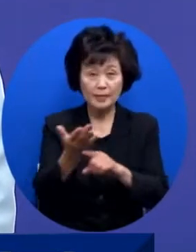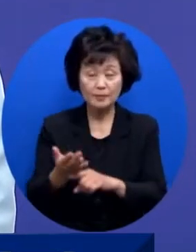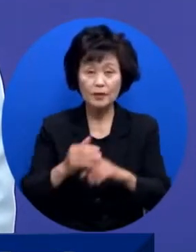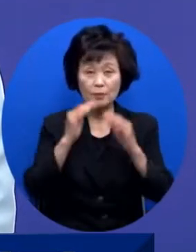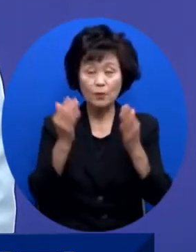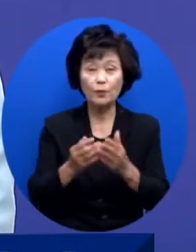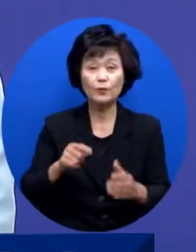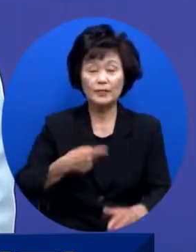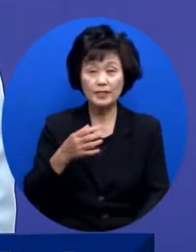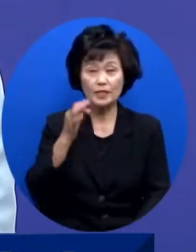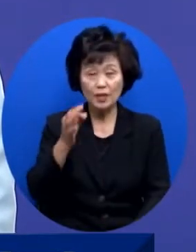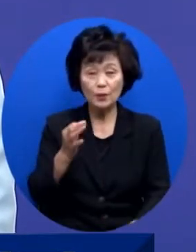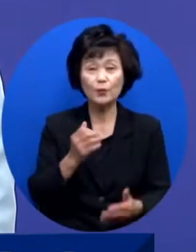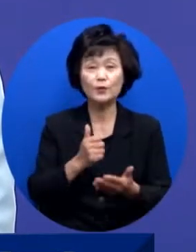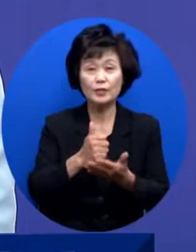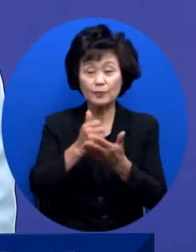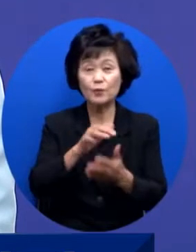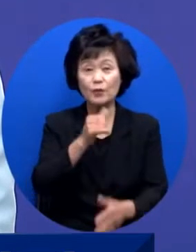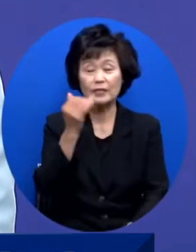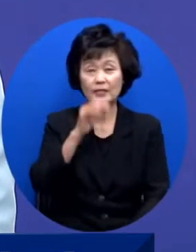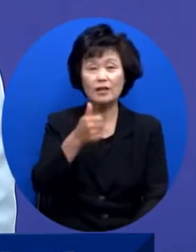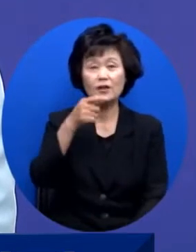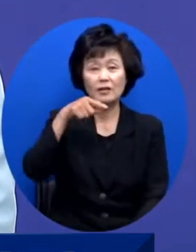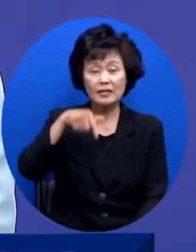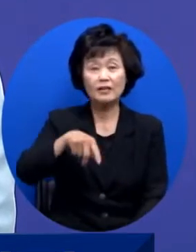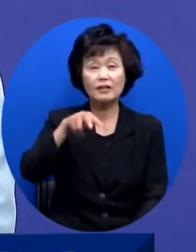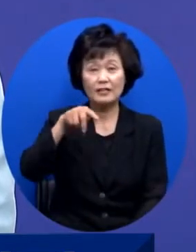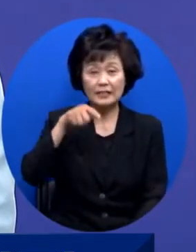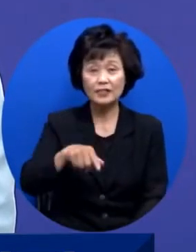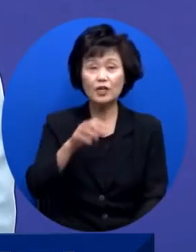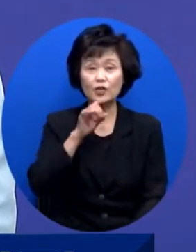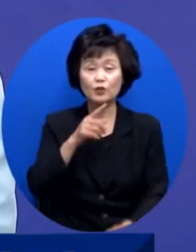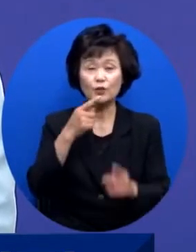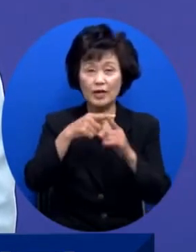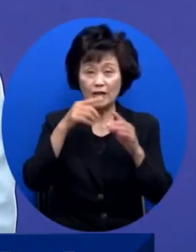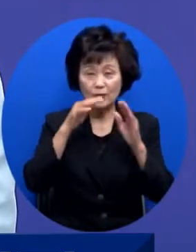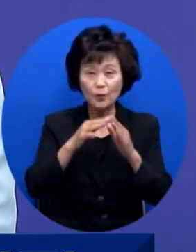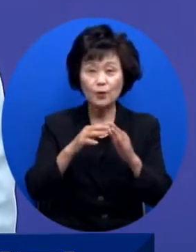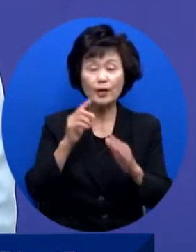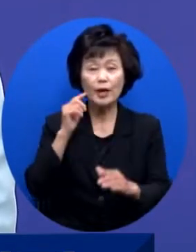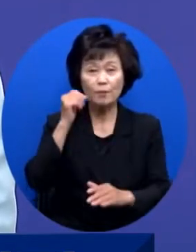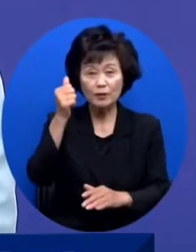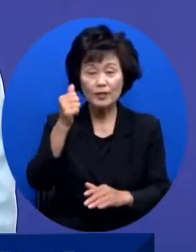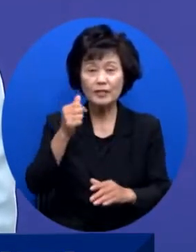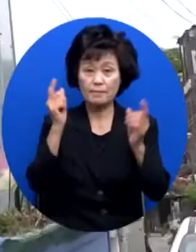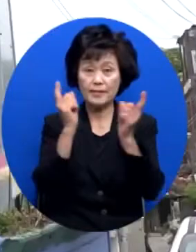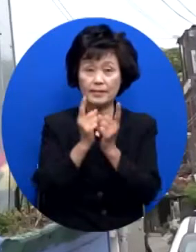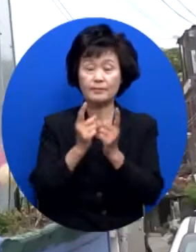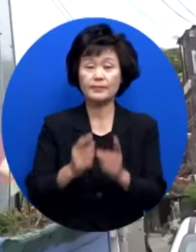자비량으로 섬기고 있다고 하는데요. 흑석 중앙교회 조영환 원로 목사를 최대진 기자가 만나봤습니다.